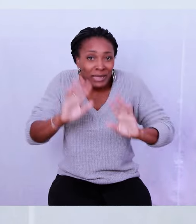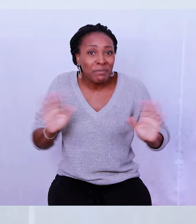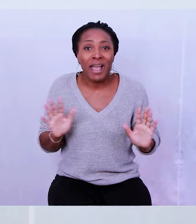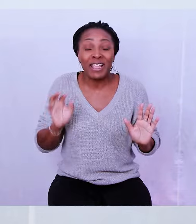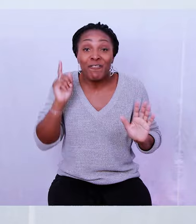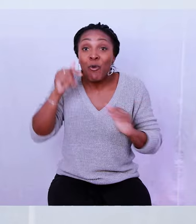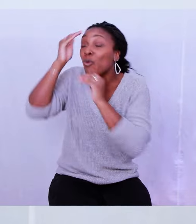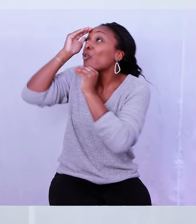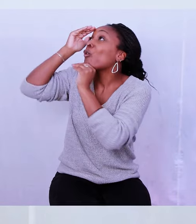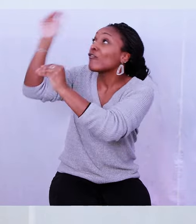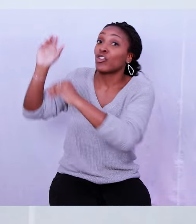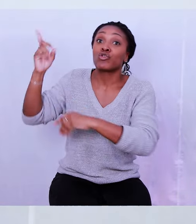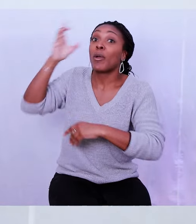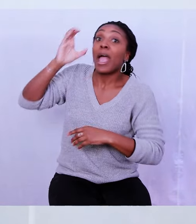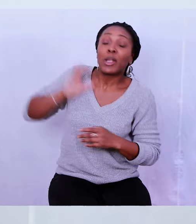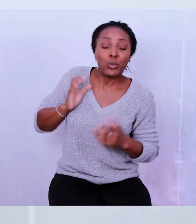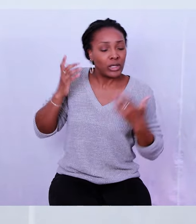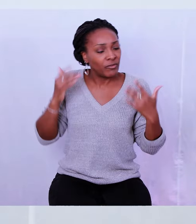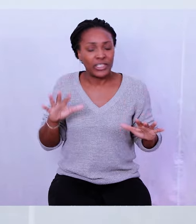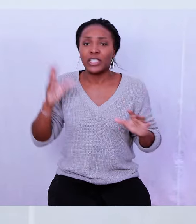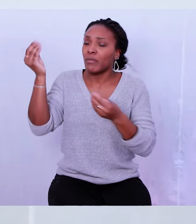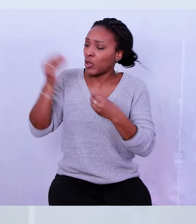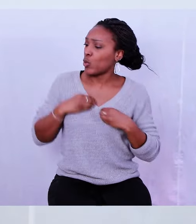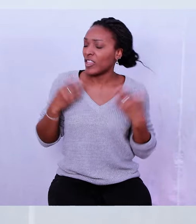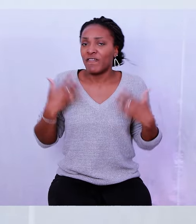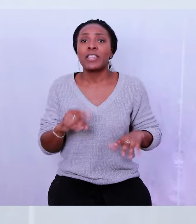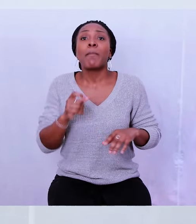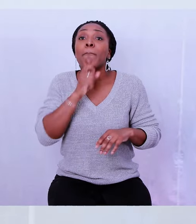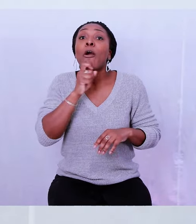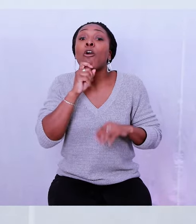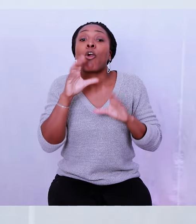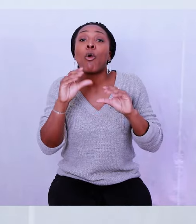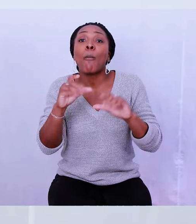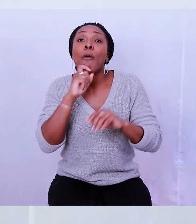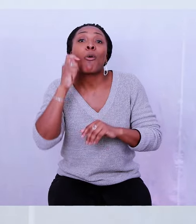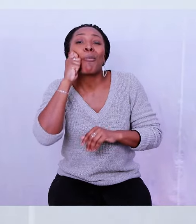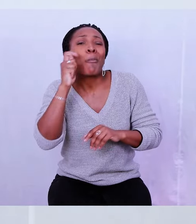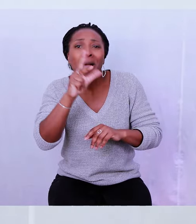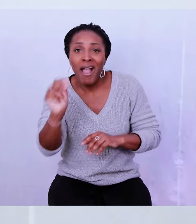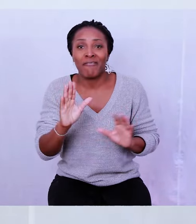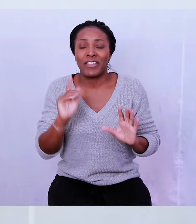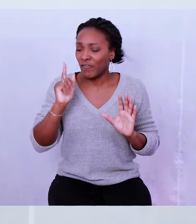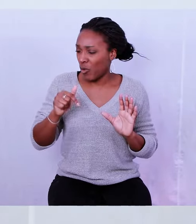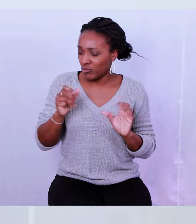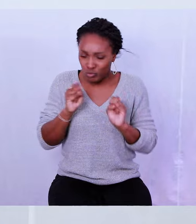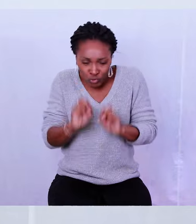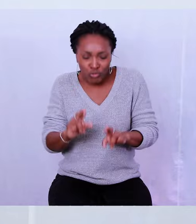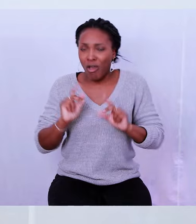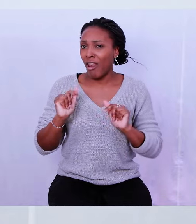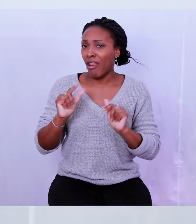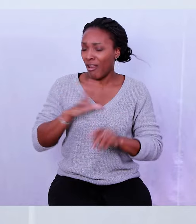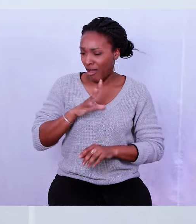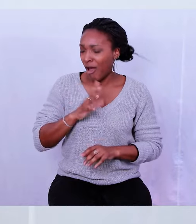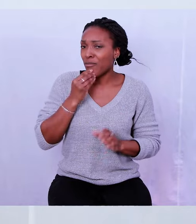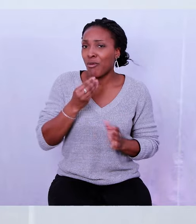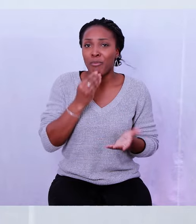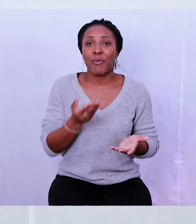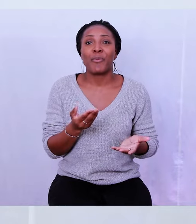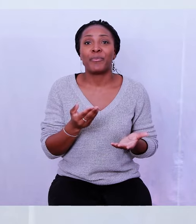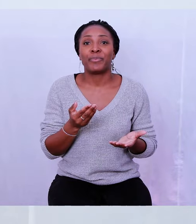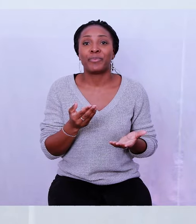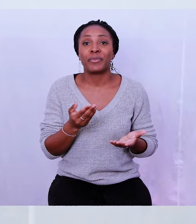parole, et tu possèdes déjà ce que tu viens de demander. Alors sois fortifié et sois dans cette assurance aujourd'hui. Que si tu es conduit suivant la